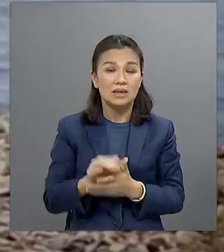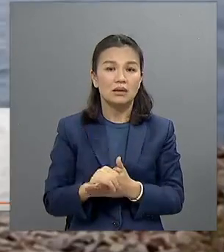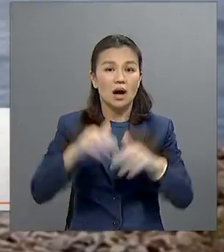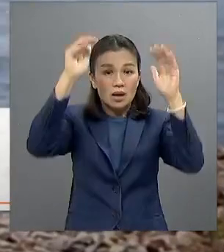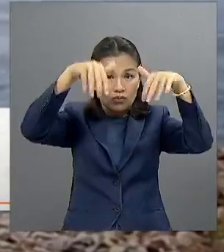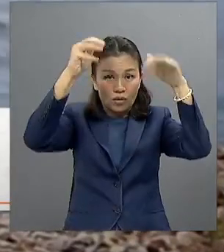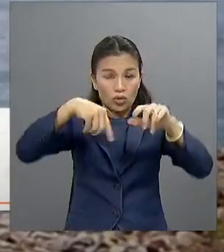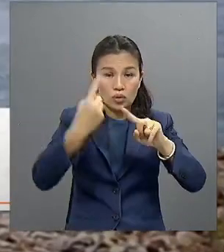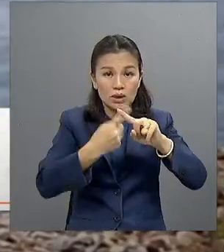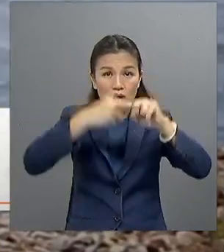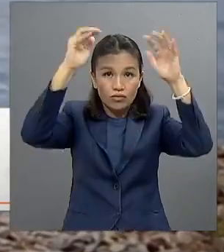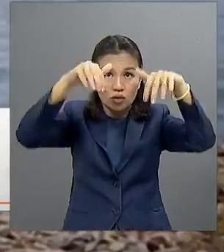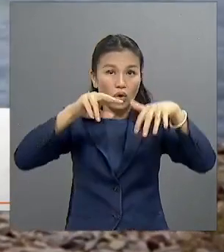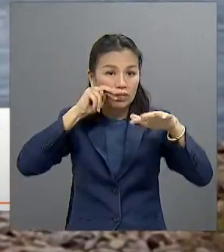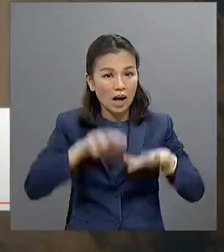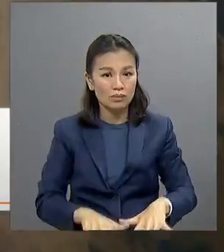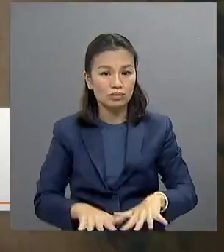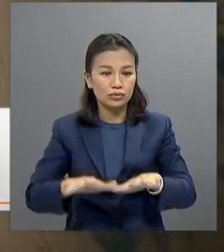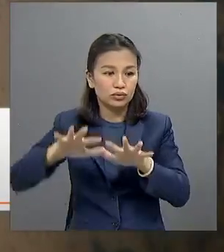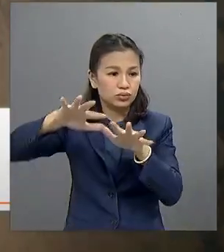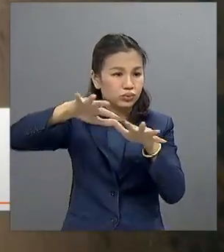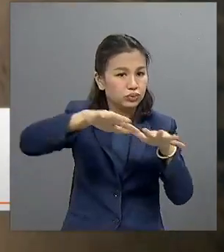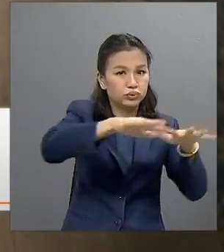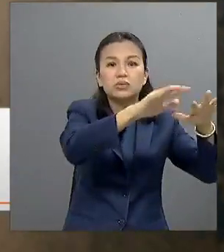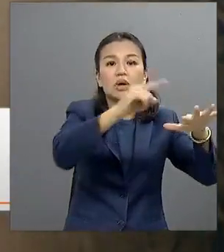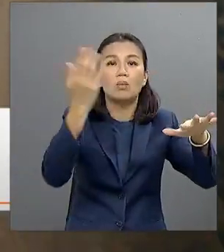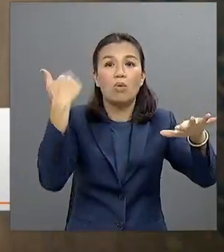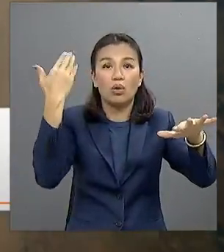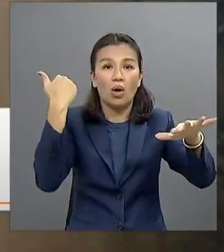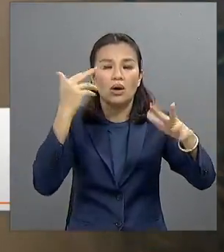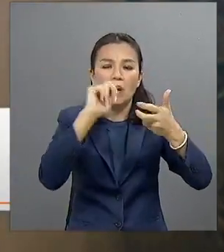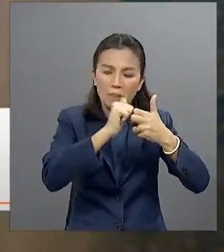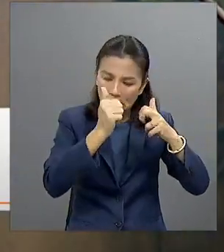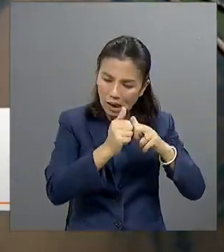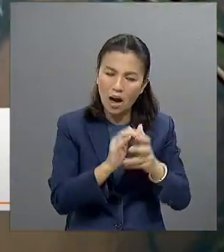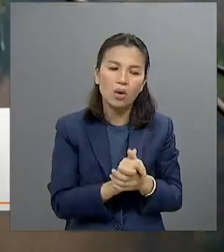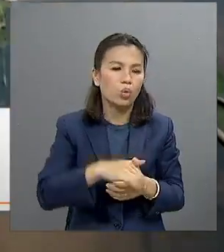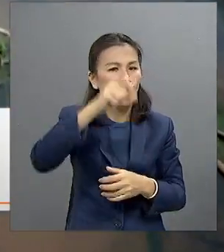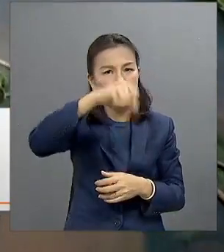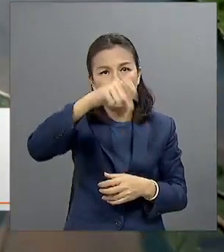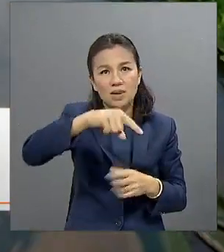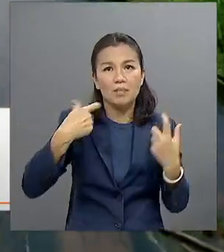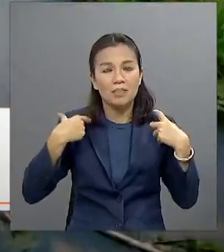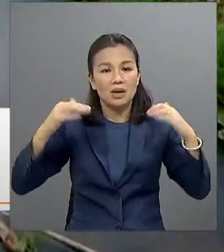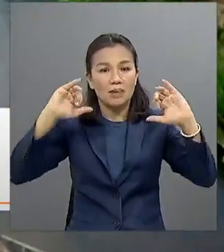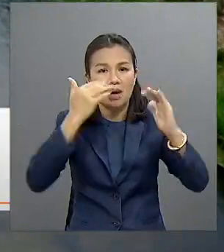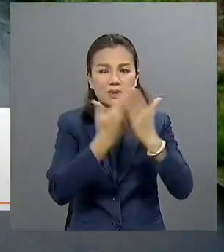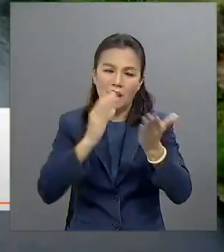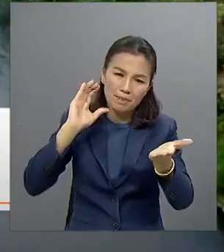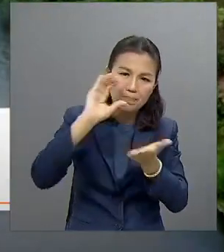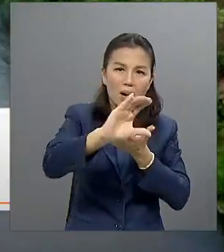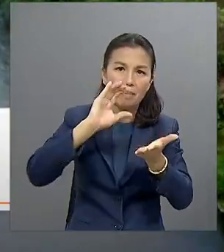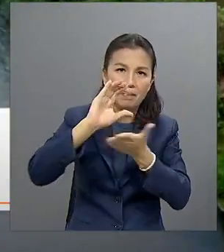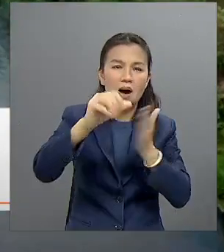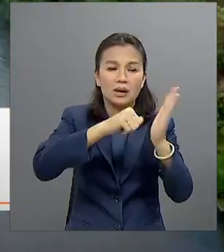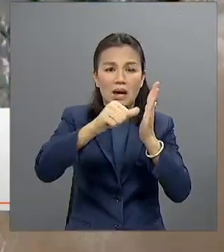เรือนและพื้นที่ทางการเกษตรของชาวบ้านและเป็นปัญหาที่หน่วยงานภาครัฐต้องสูญเสียงบประมาณในการแก้ไขปัญหาเฉพาะหน้า